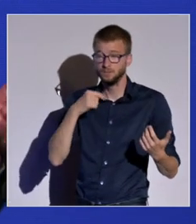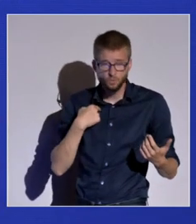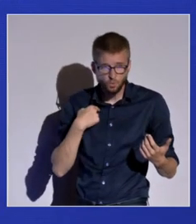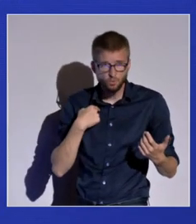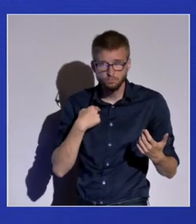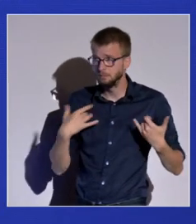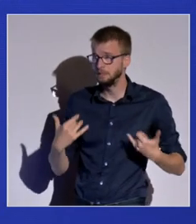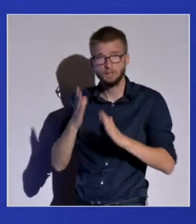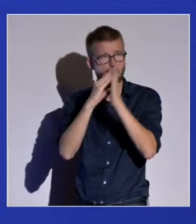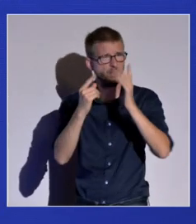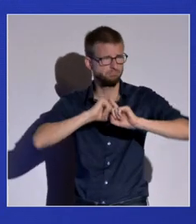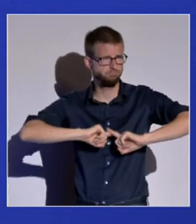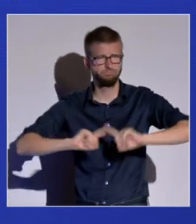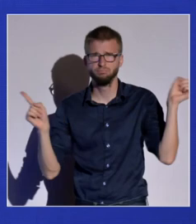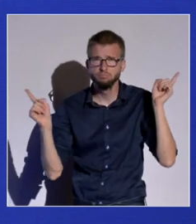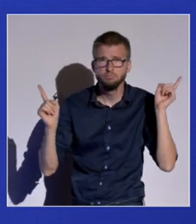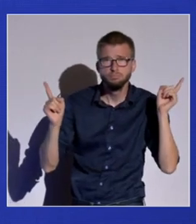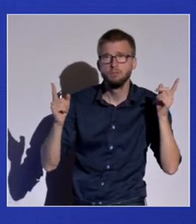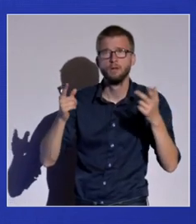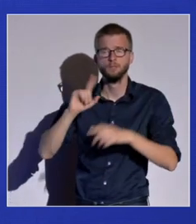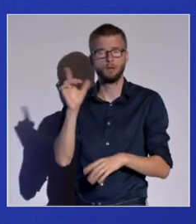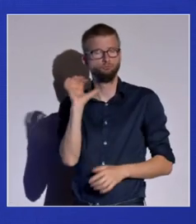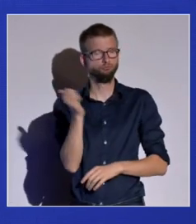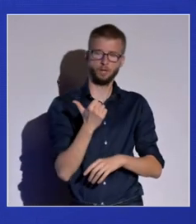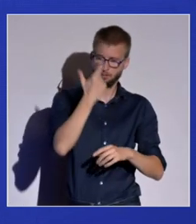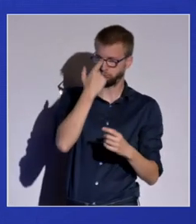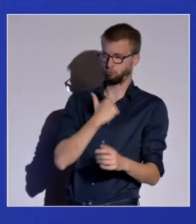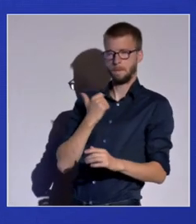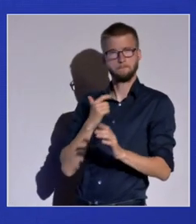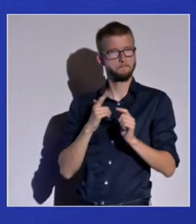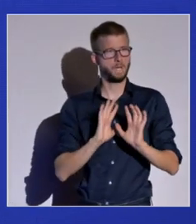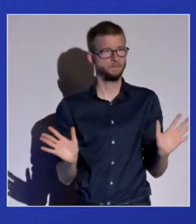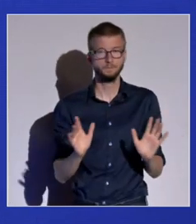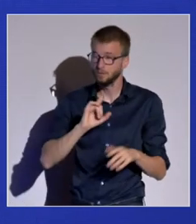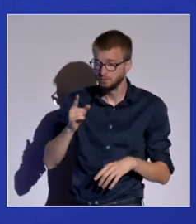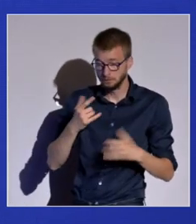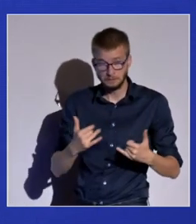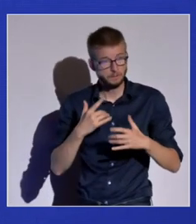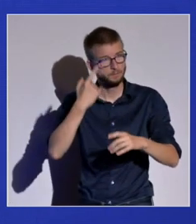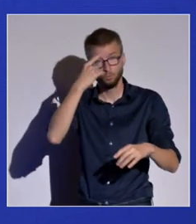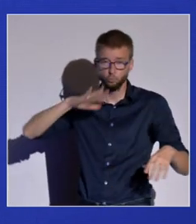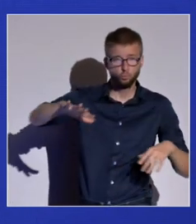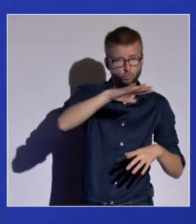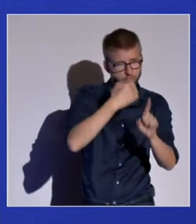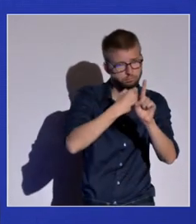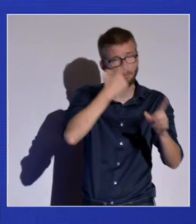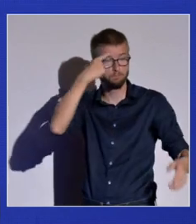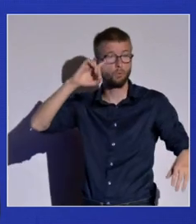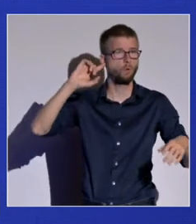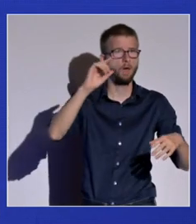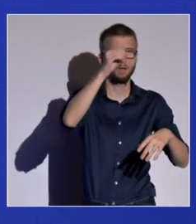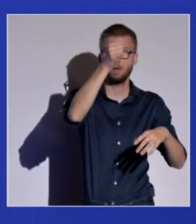modèle complètement différent. Ce n'est pas le modèle du chacun pour soi. C'est le modèle du tous pour un. Et si l'on